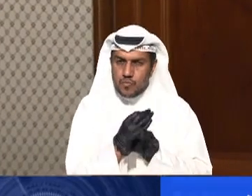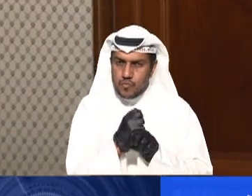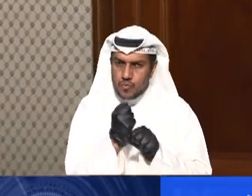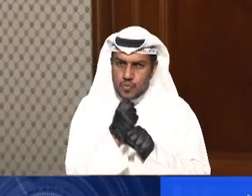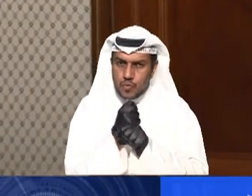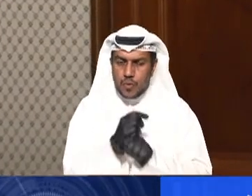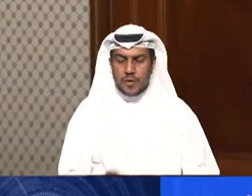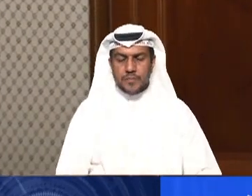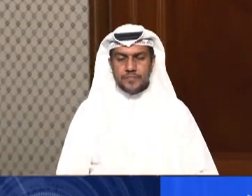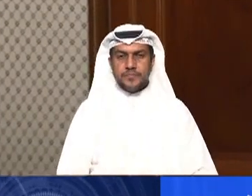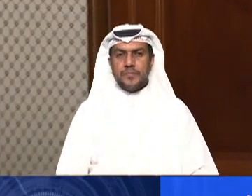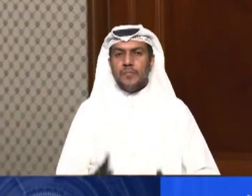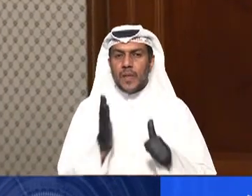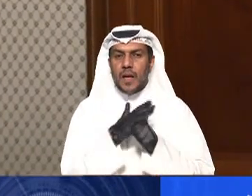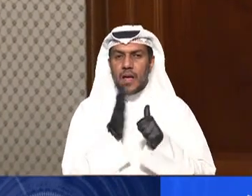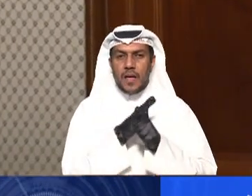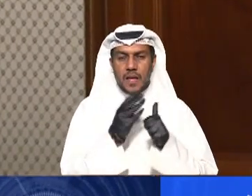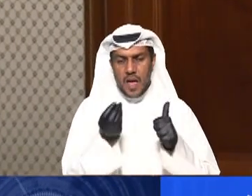الأدوية،